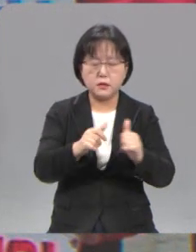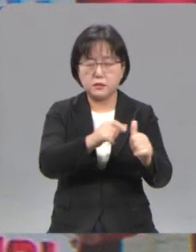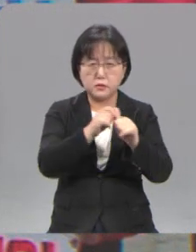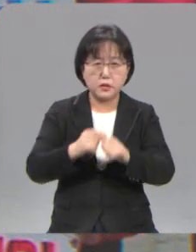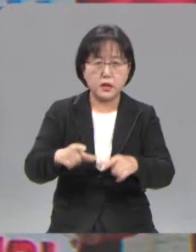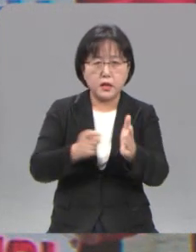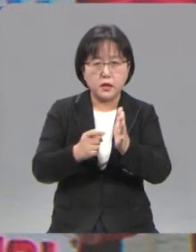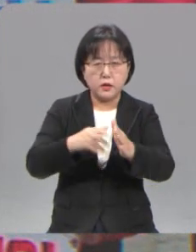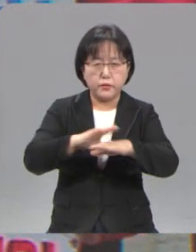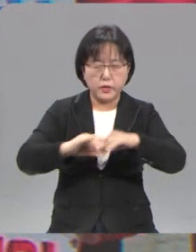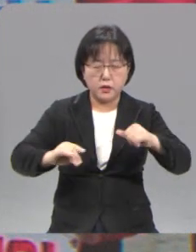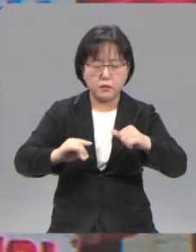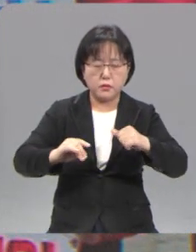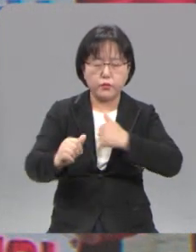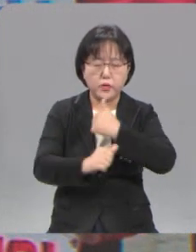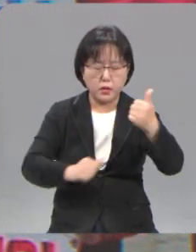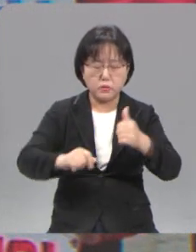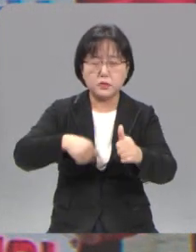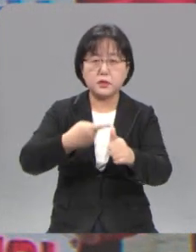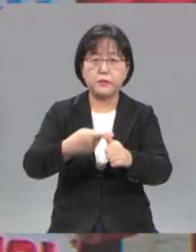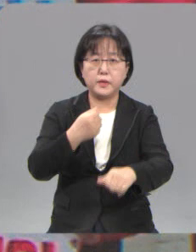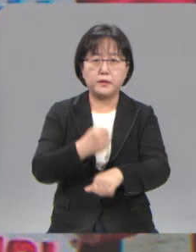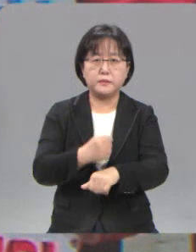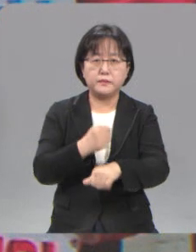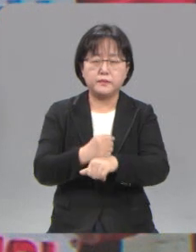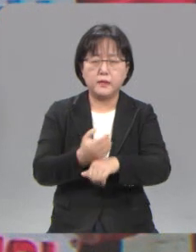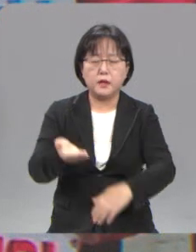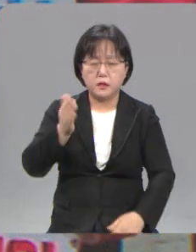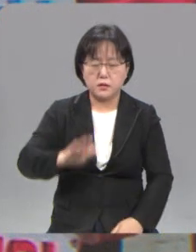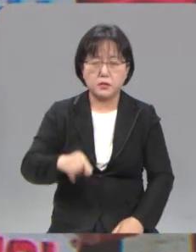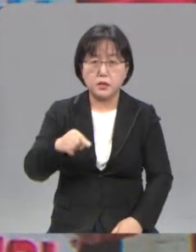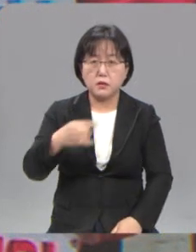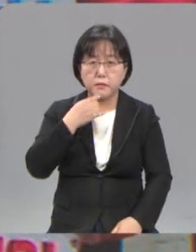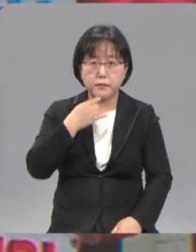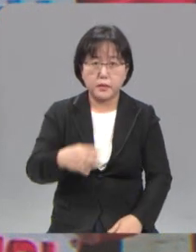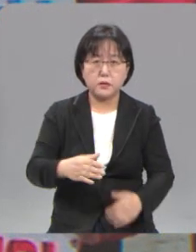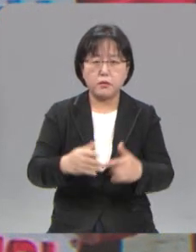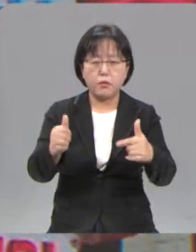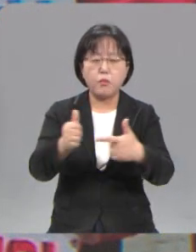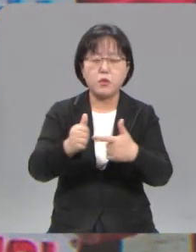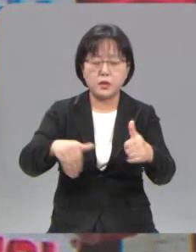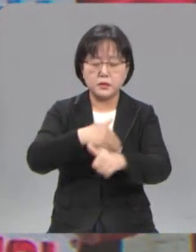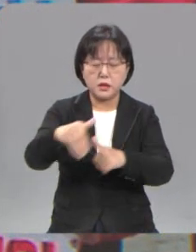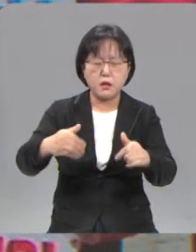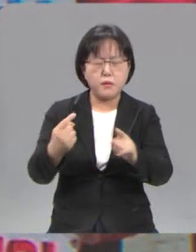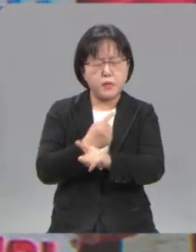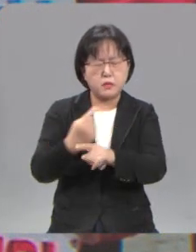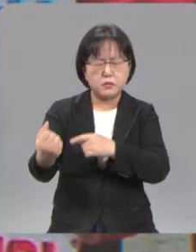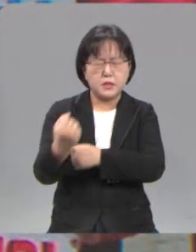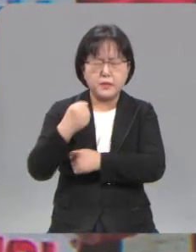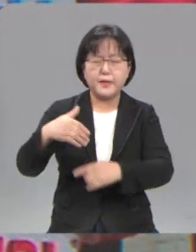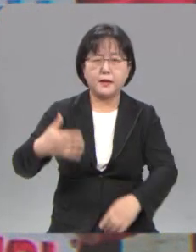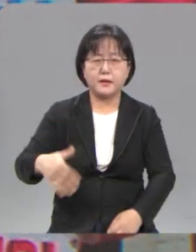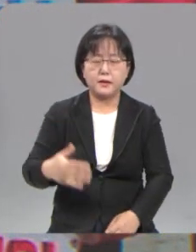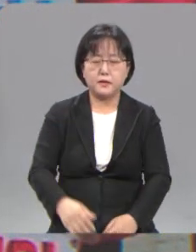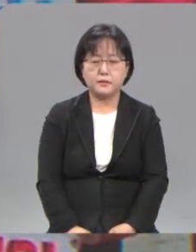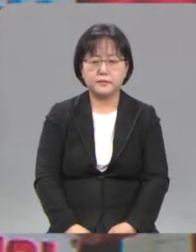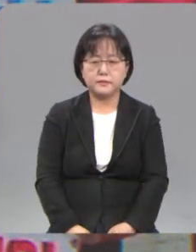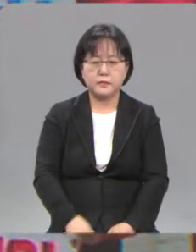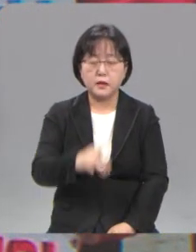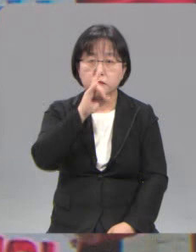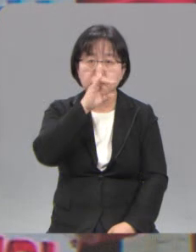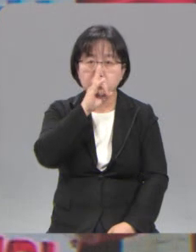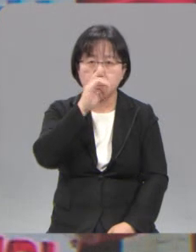비상대책위에 위원으로 참여하게 되었습니다 하지만 그것만으로는 호남의 상황을 바꿀 힘이 부족했습니다